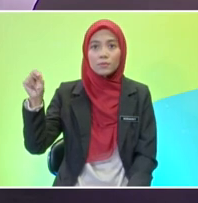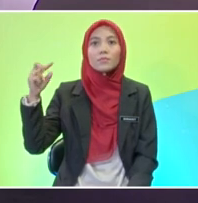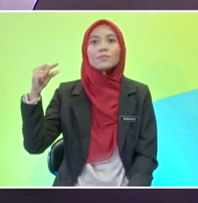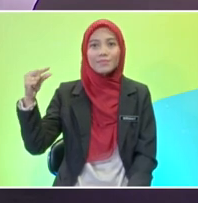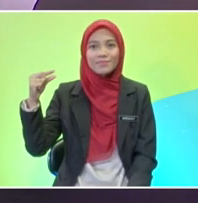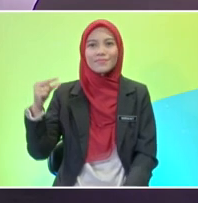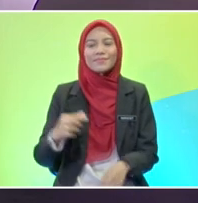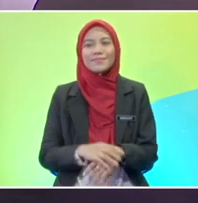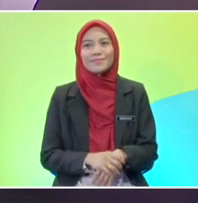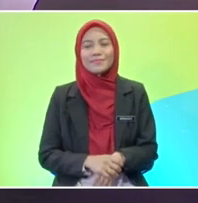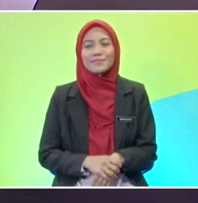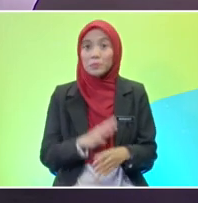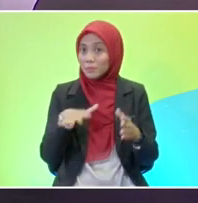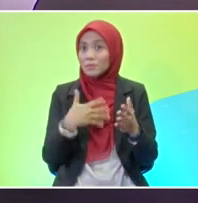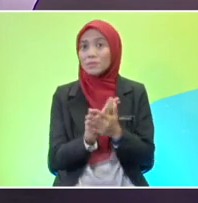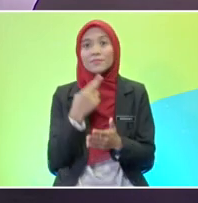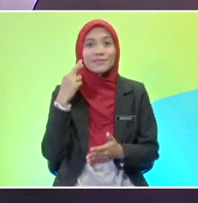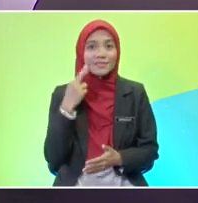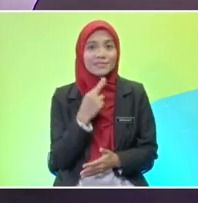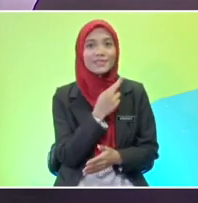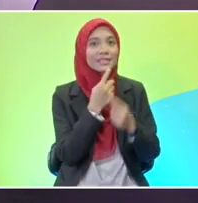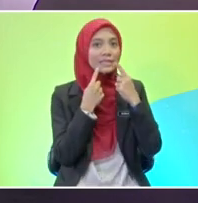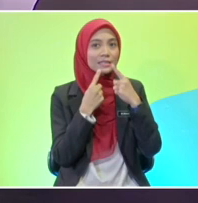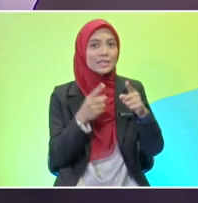ini semua jawaban